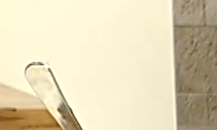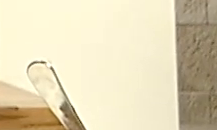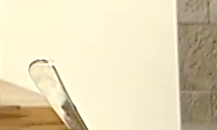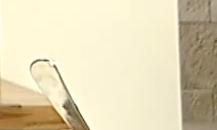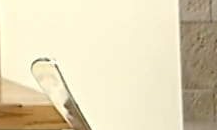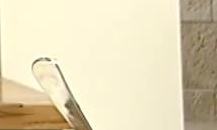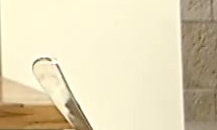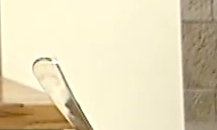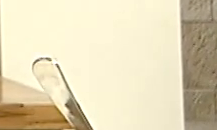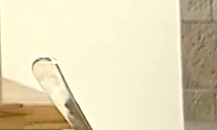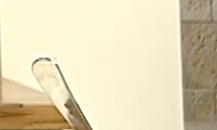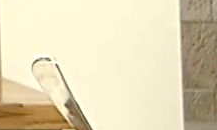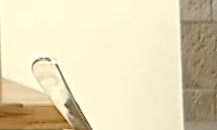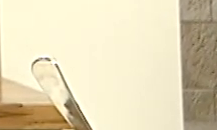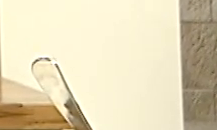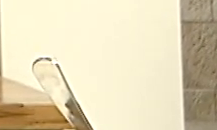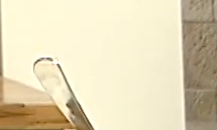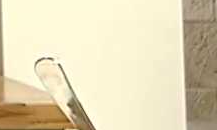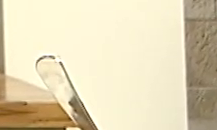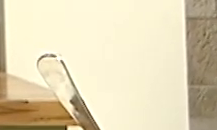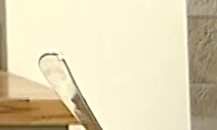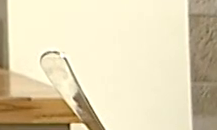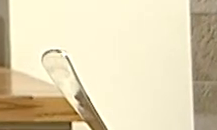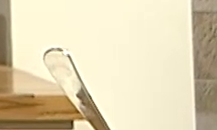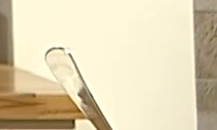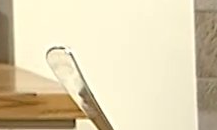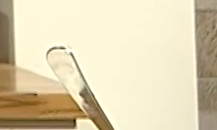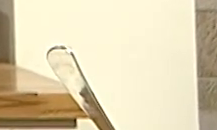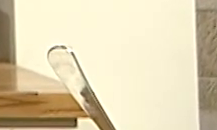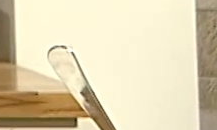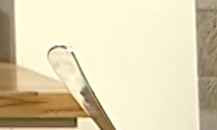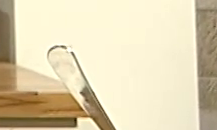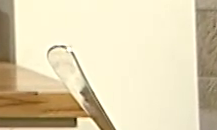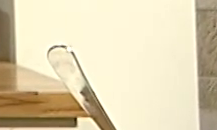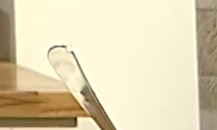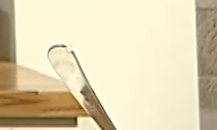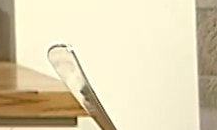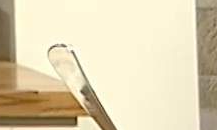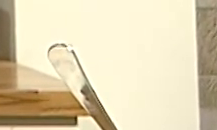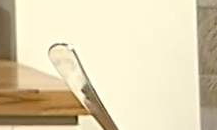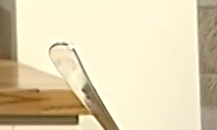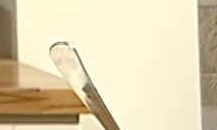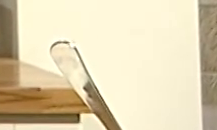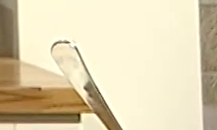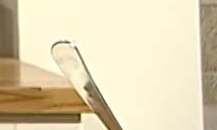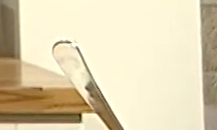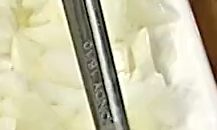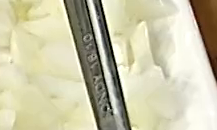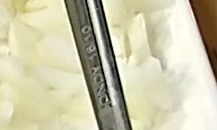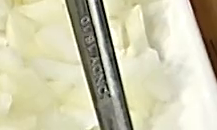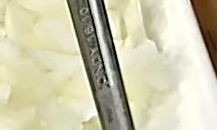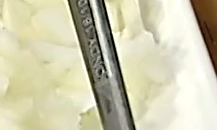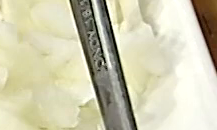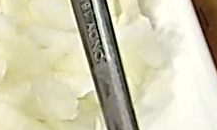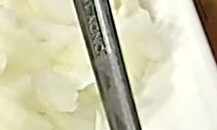Kayseri usulü alamada da kullanabilecekler hazırlayıp buzluğa atarlarsa başka patlıcan oturtma veya